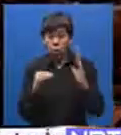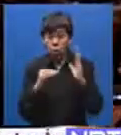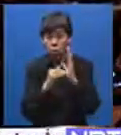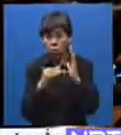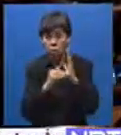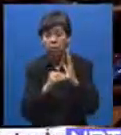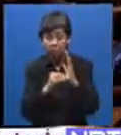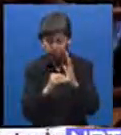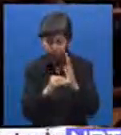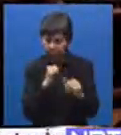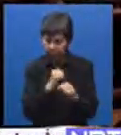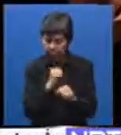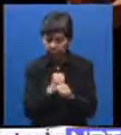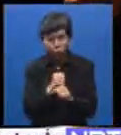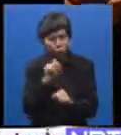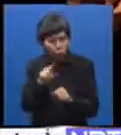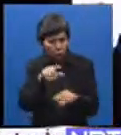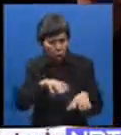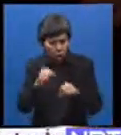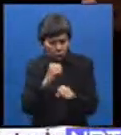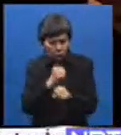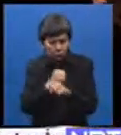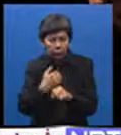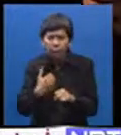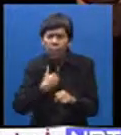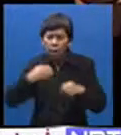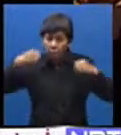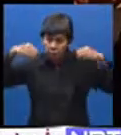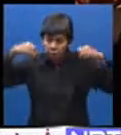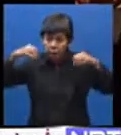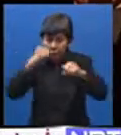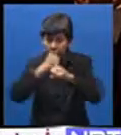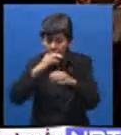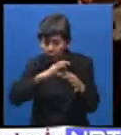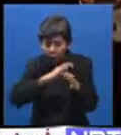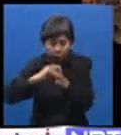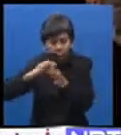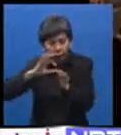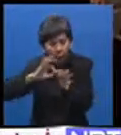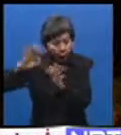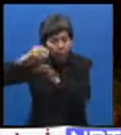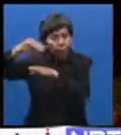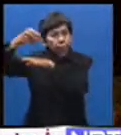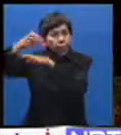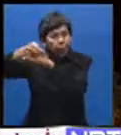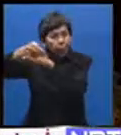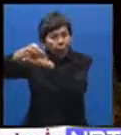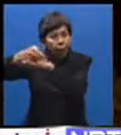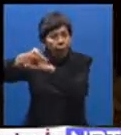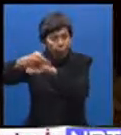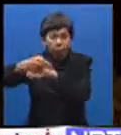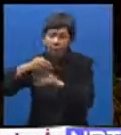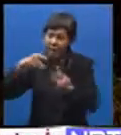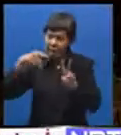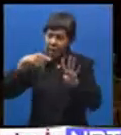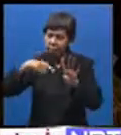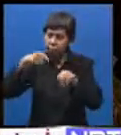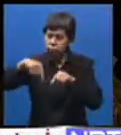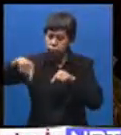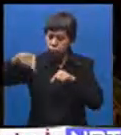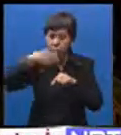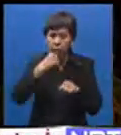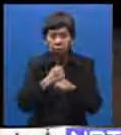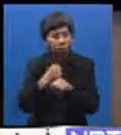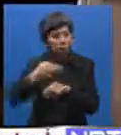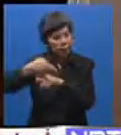หานครยังเร่งดำเนินการติดตั้งกระแสไฟเข้ากับกล้อง CCTV ที่มีมากกว่า 4,000 ตัวเพื่อให้